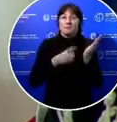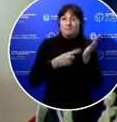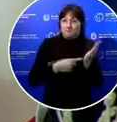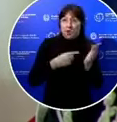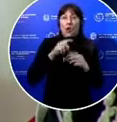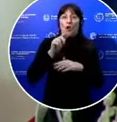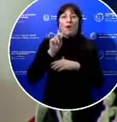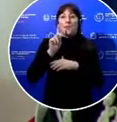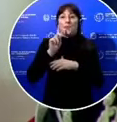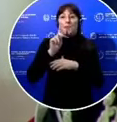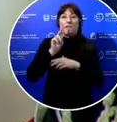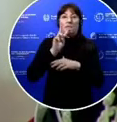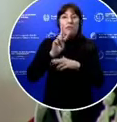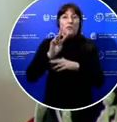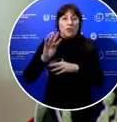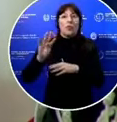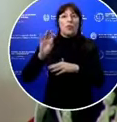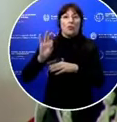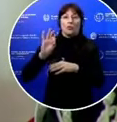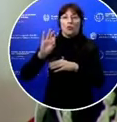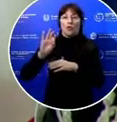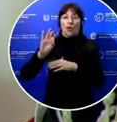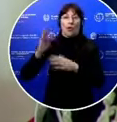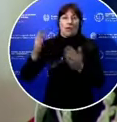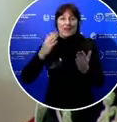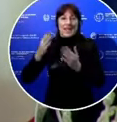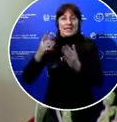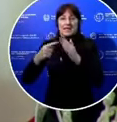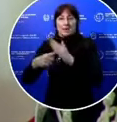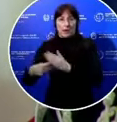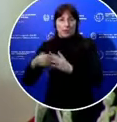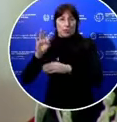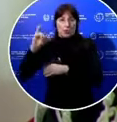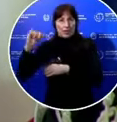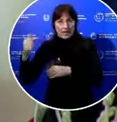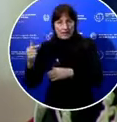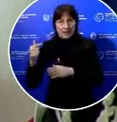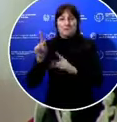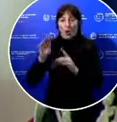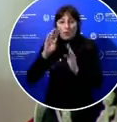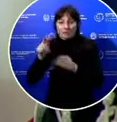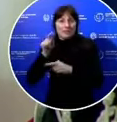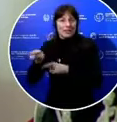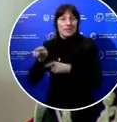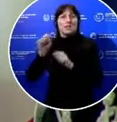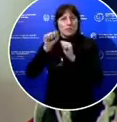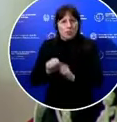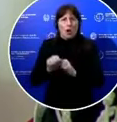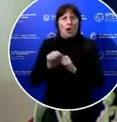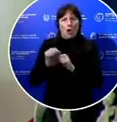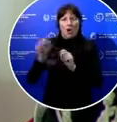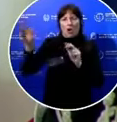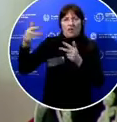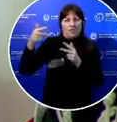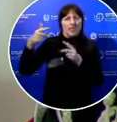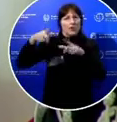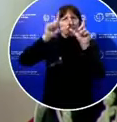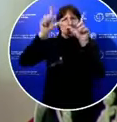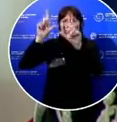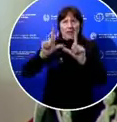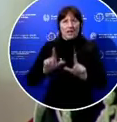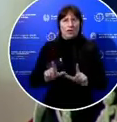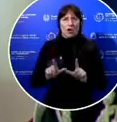www.conferenzadipendenze.it, dedicata appunto alla conferenza, in cui è possibile in ogni momento rivedere le registrazioni di tutti i tavoli e dei